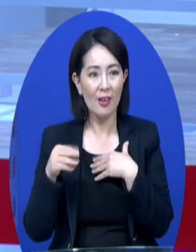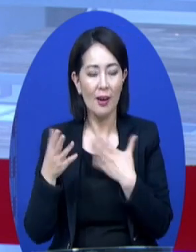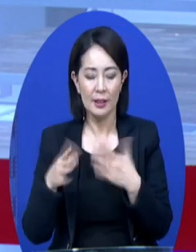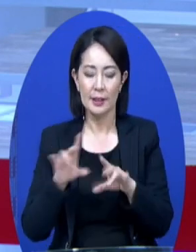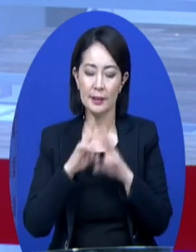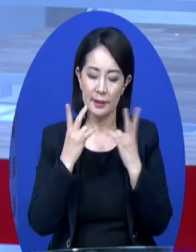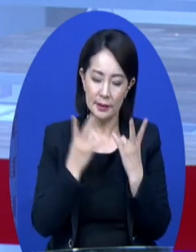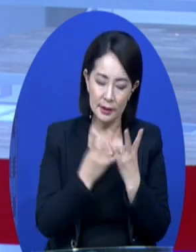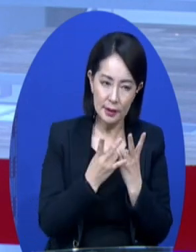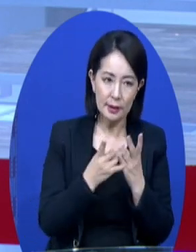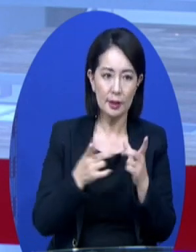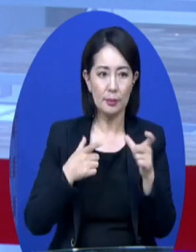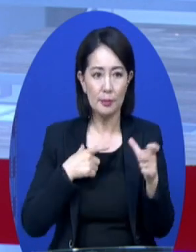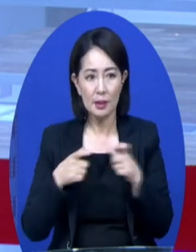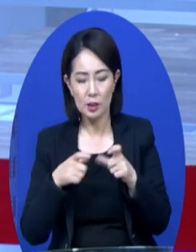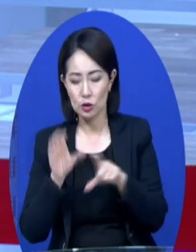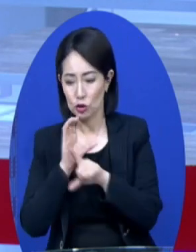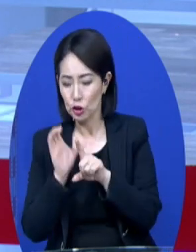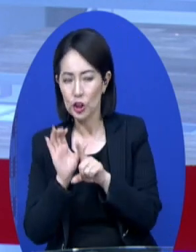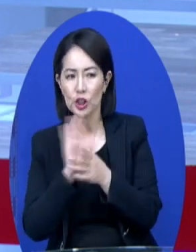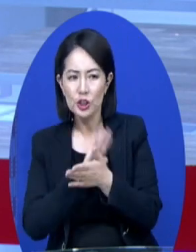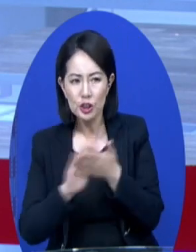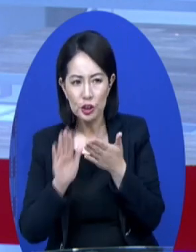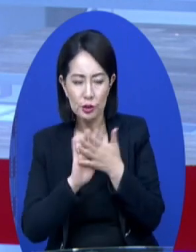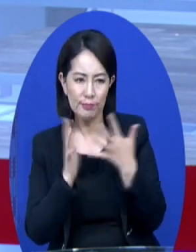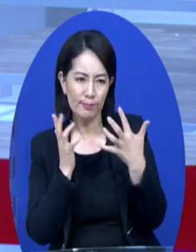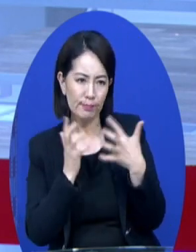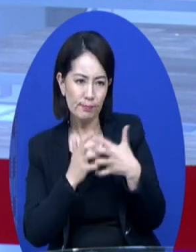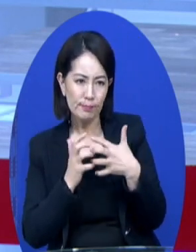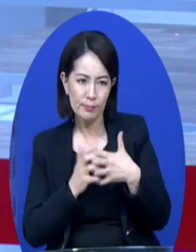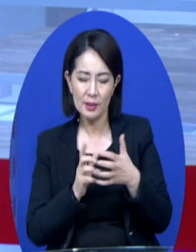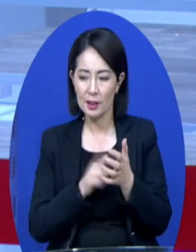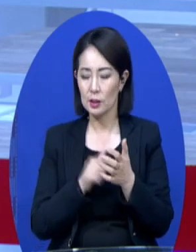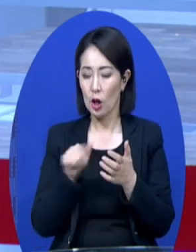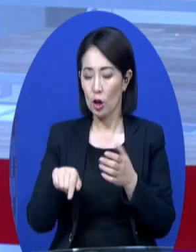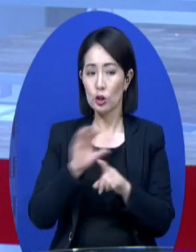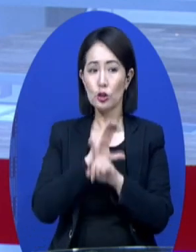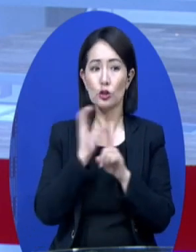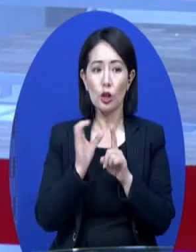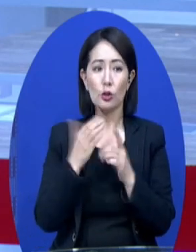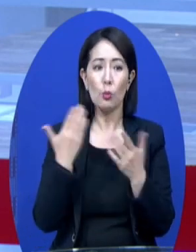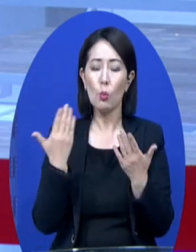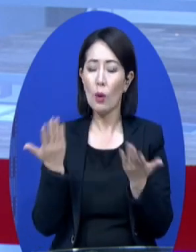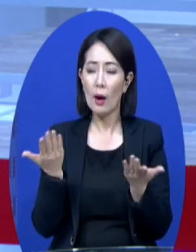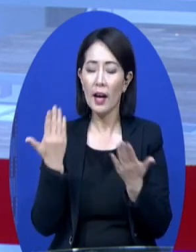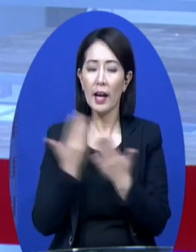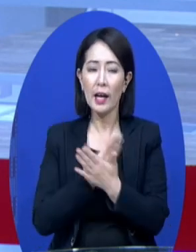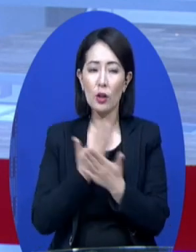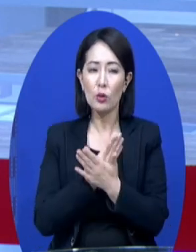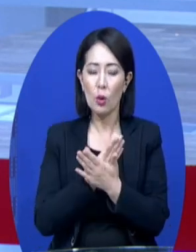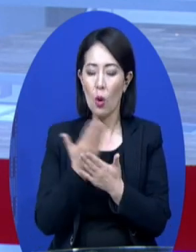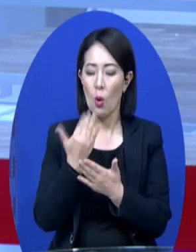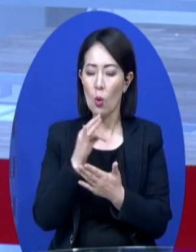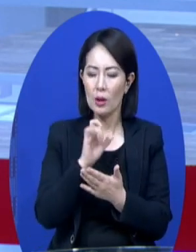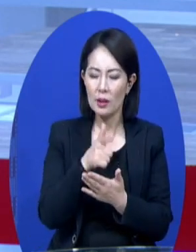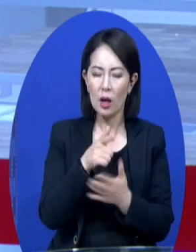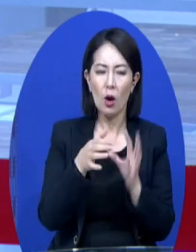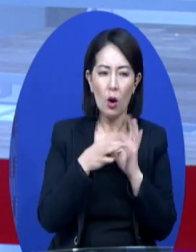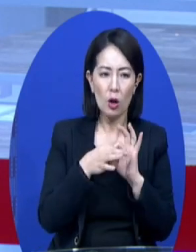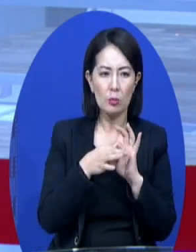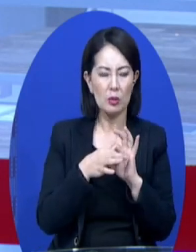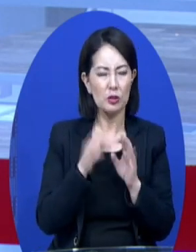гэд бүхэл салбарт шин тохироолох шаардаж байна. Энэ удаагийн соёл урлагийн булан гараа бид кино урлагийн салбарт тулгарсан сорилт боломж гарц шийдлийг